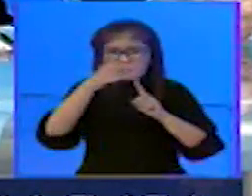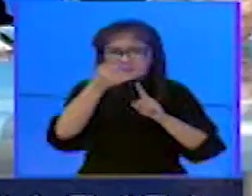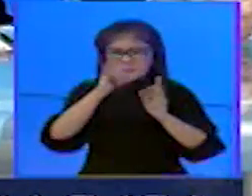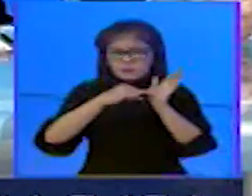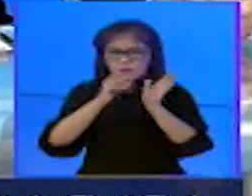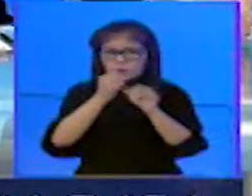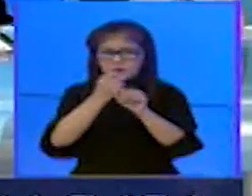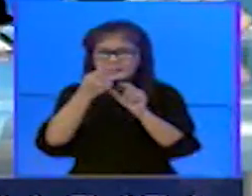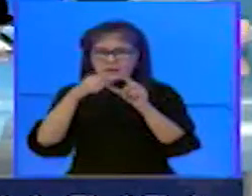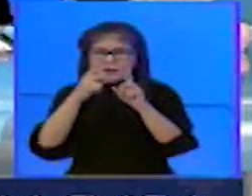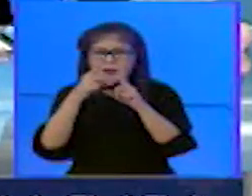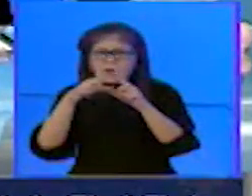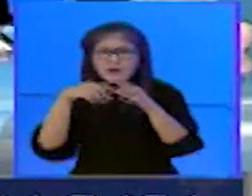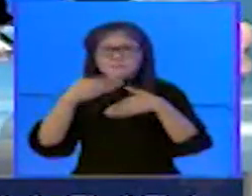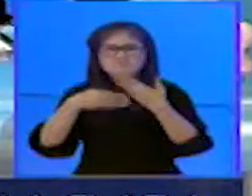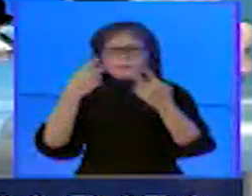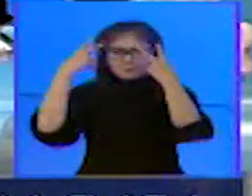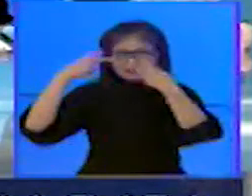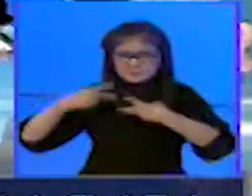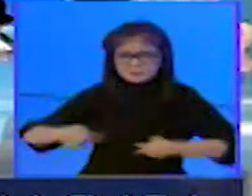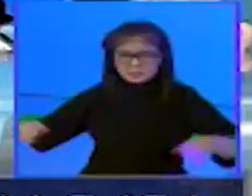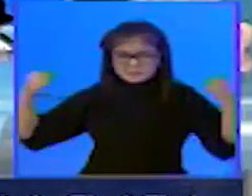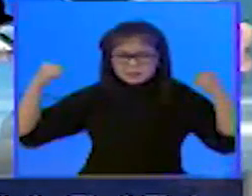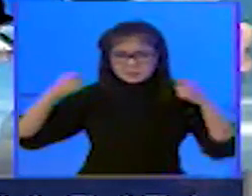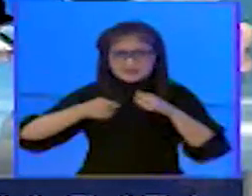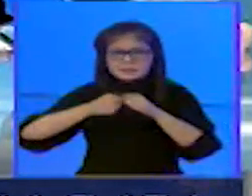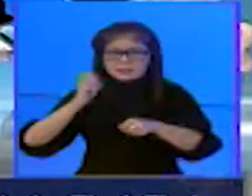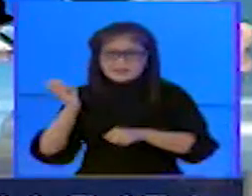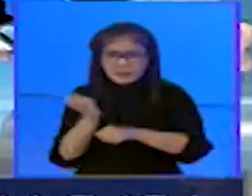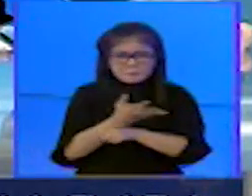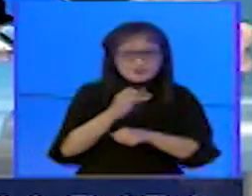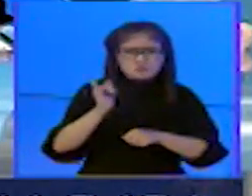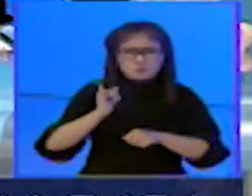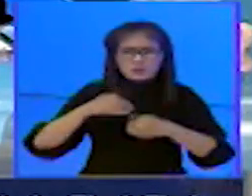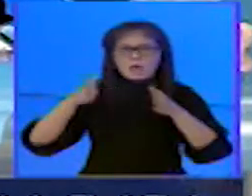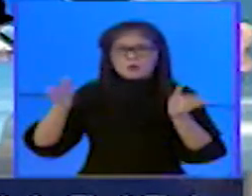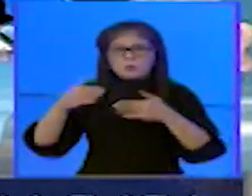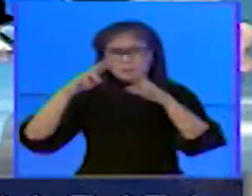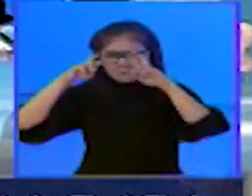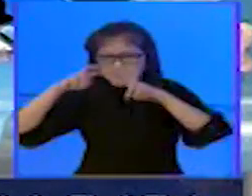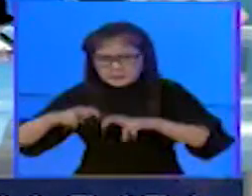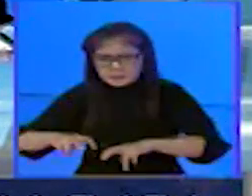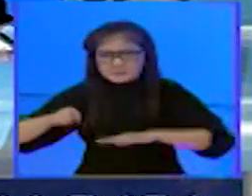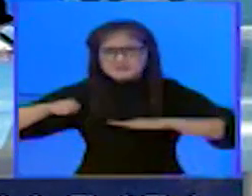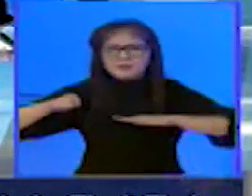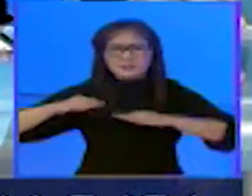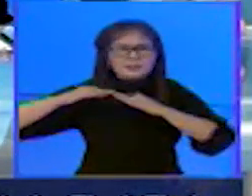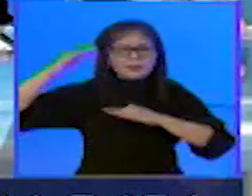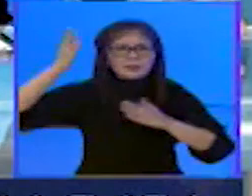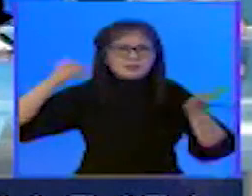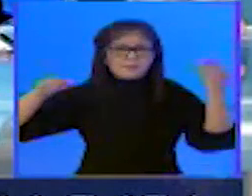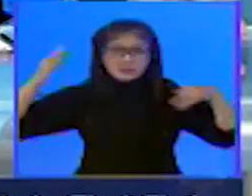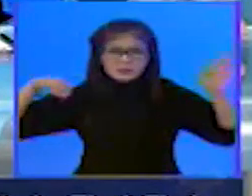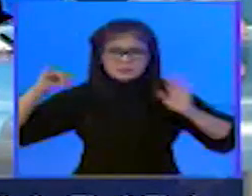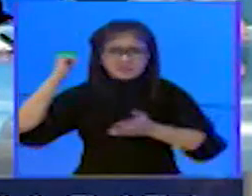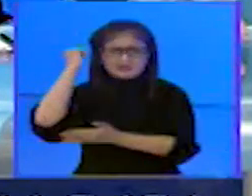sempat menjalani pemeriksaan kesehatan dan tes rapid di ruangan penyidik kejaksaan tinggi tali tersangka sempat menandatangani